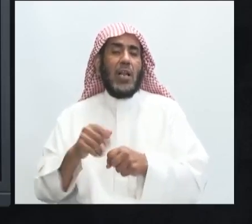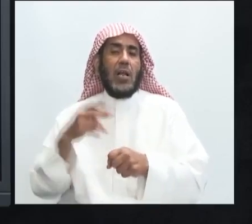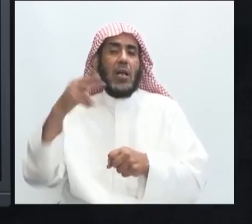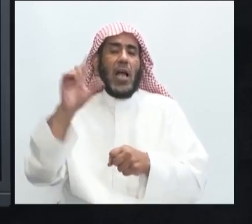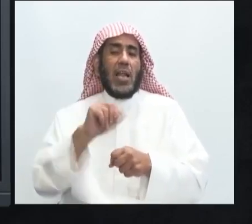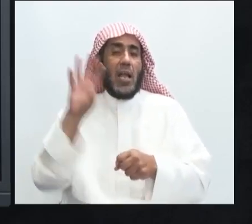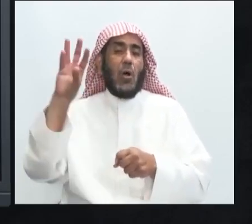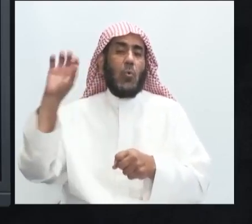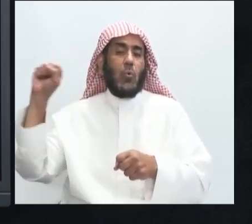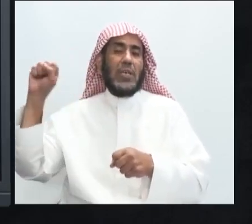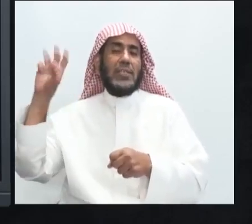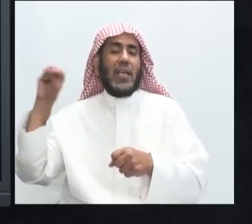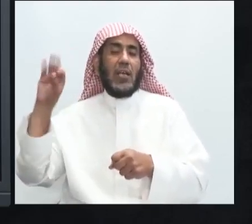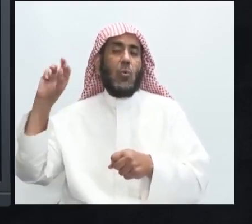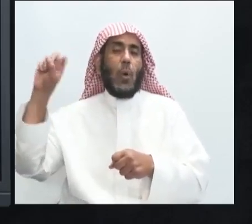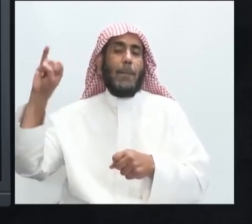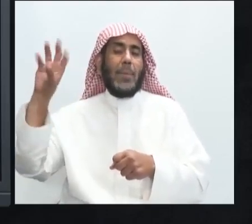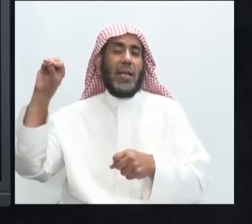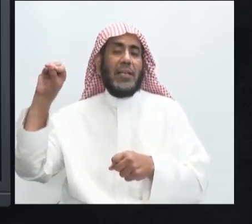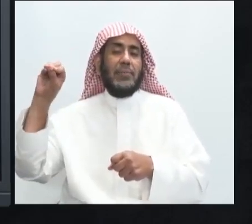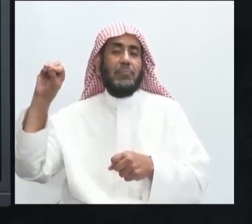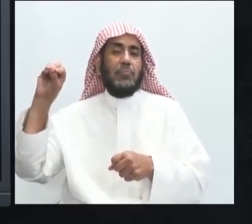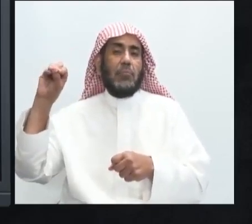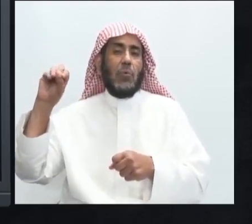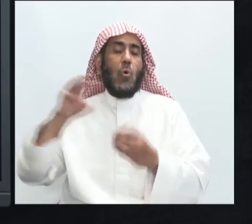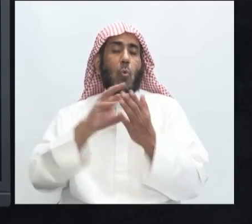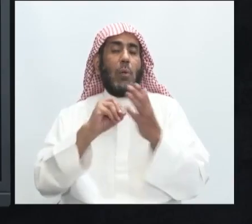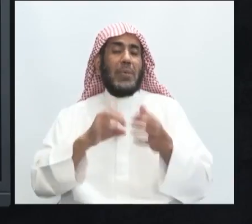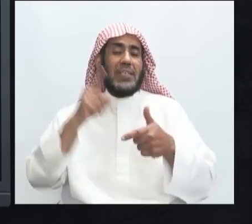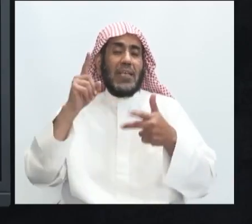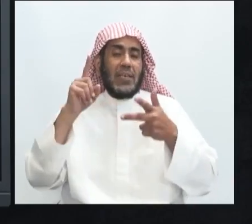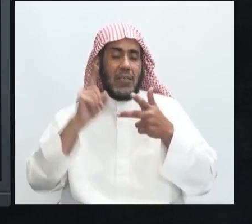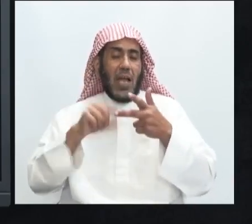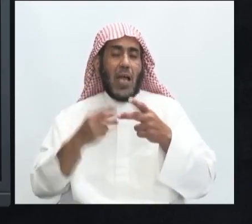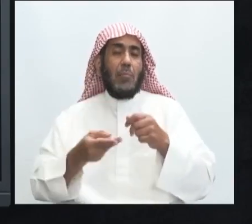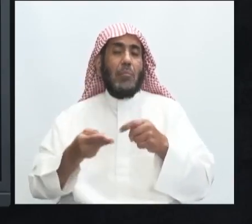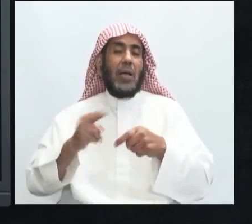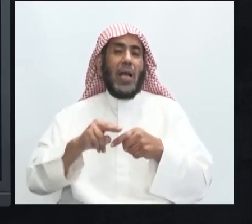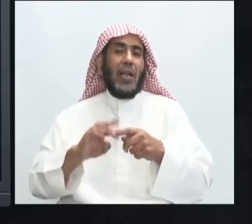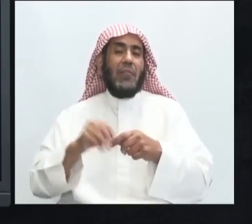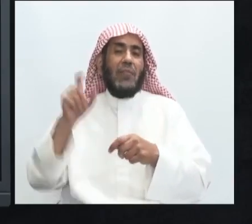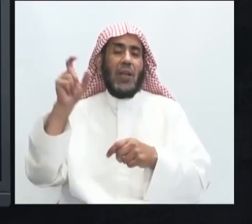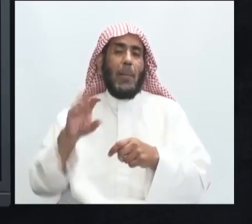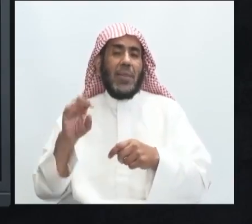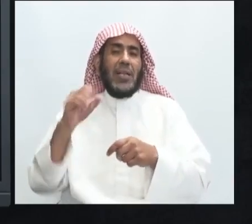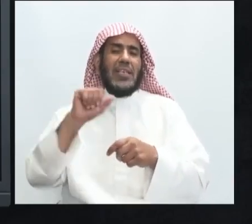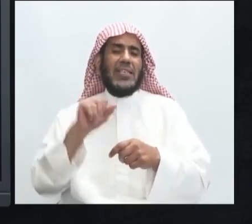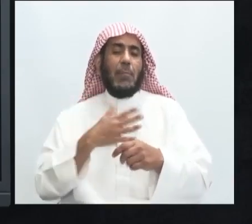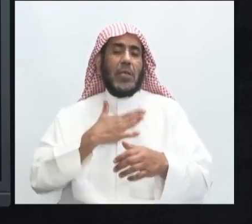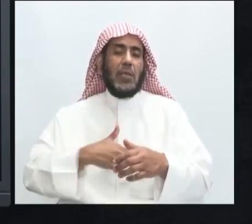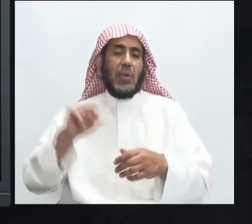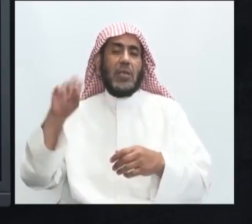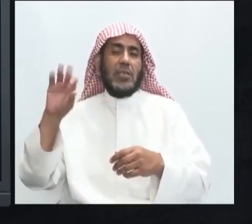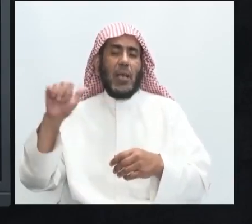وصحن ومه ومصدر نائب عن فاعله والمصدر النائب عن فاعله مثل صبرا اصبر